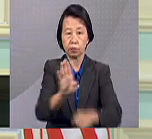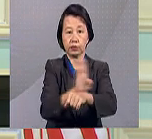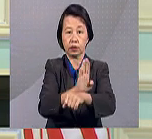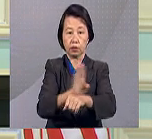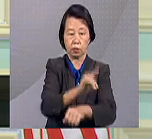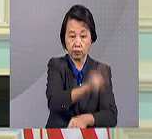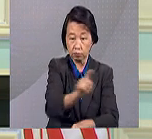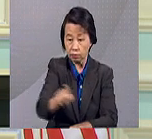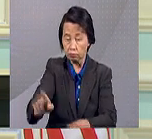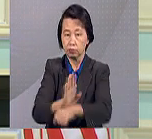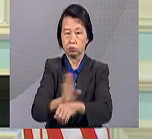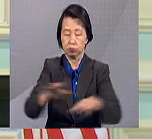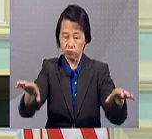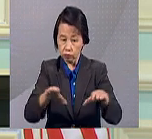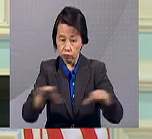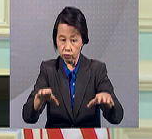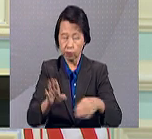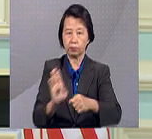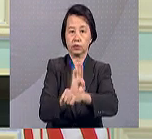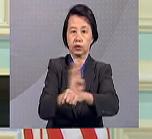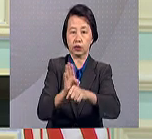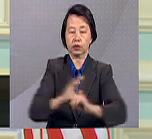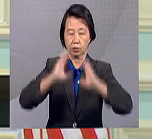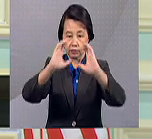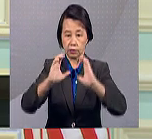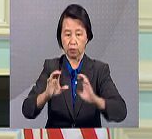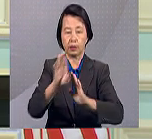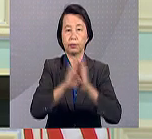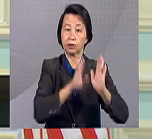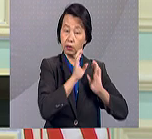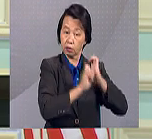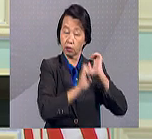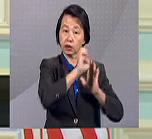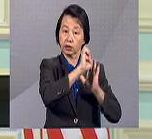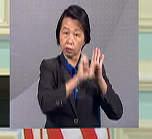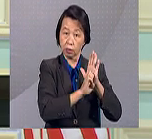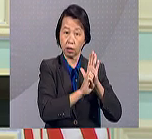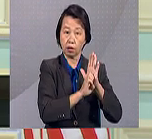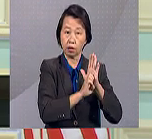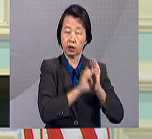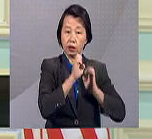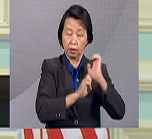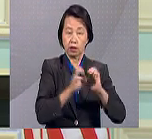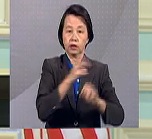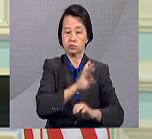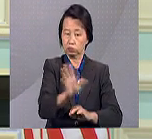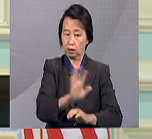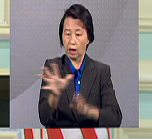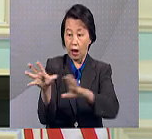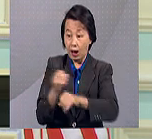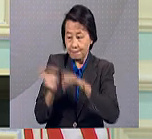peniaga-peniaga menjalankan perniagaan secara beretika dengan tidak mengambil